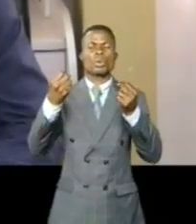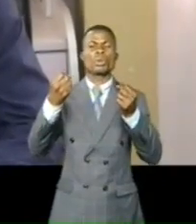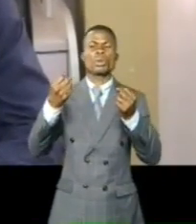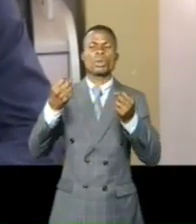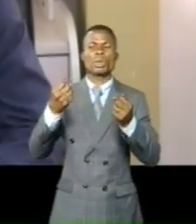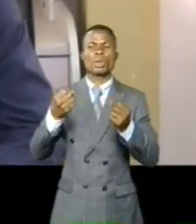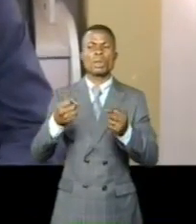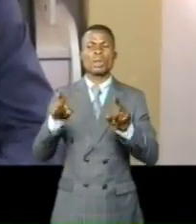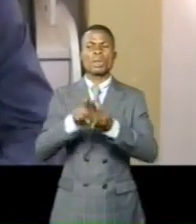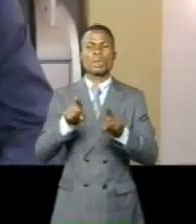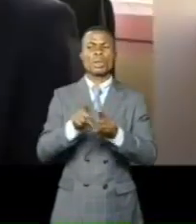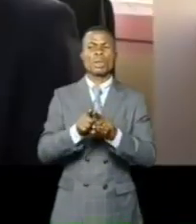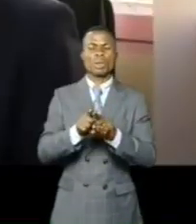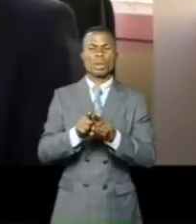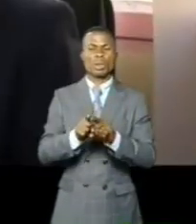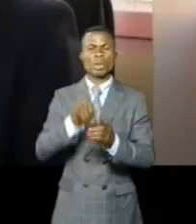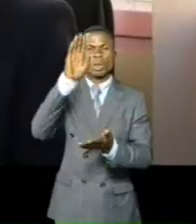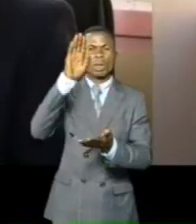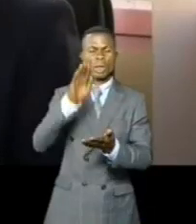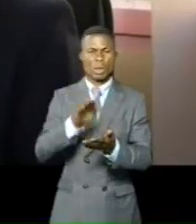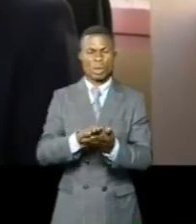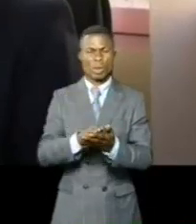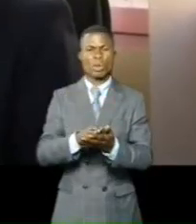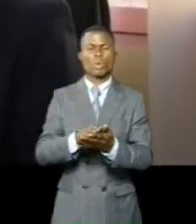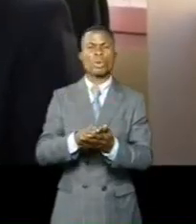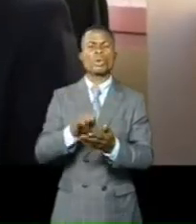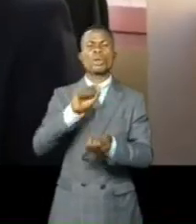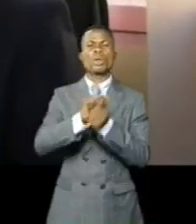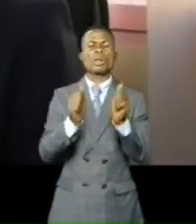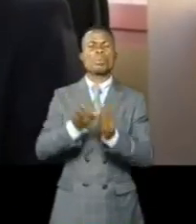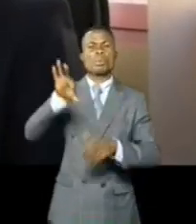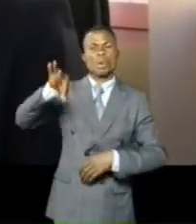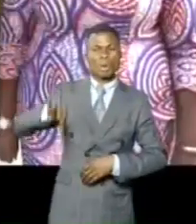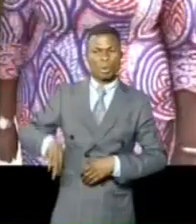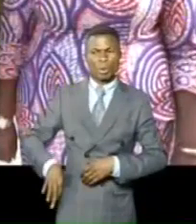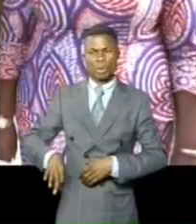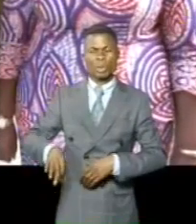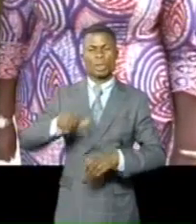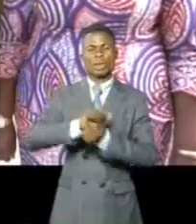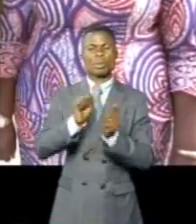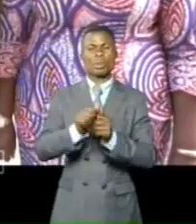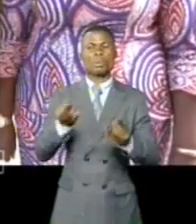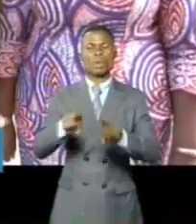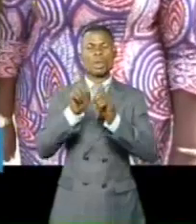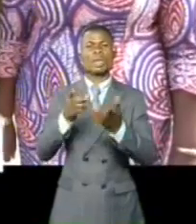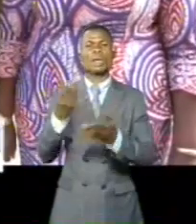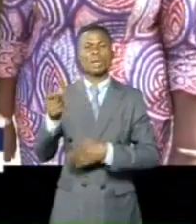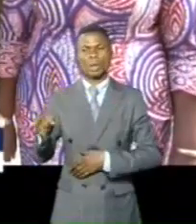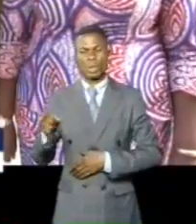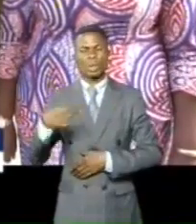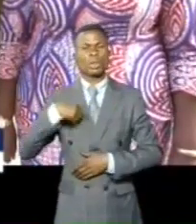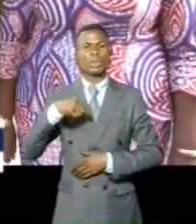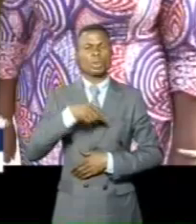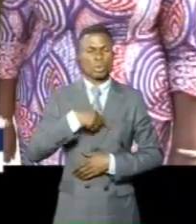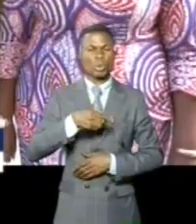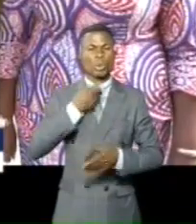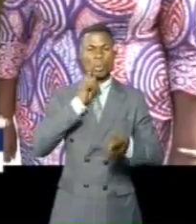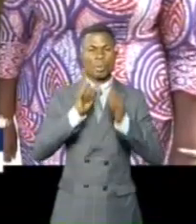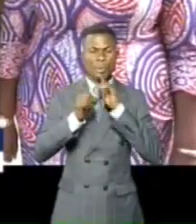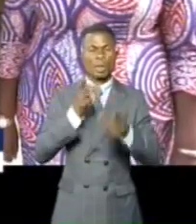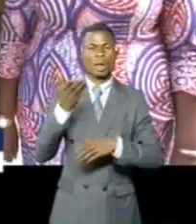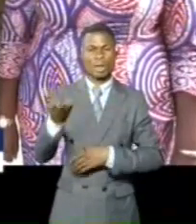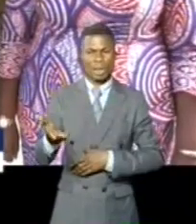qu'on appelle la réduction éventuelle des taux d'intérêt en matière de crédit. Et nous en avons